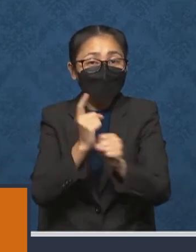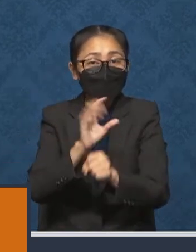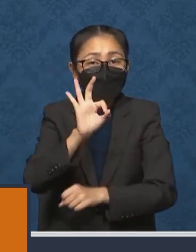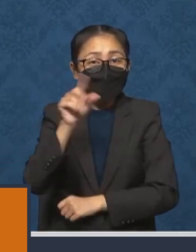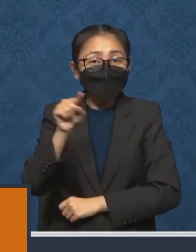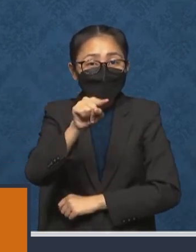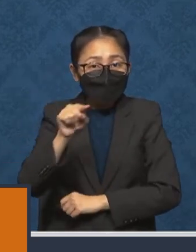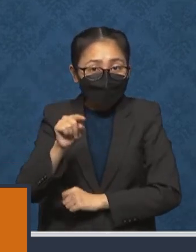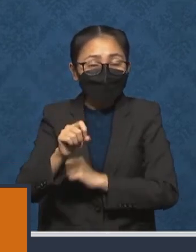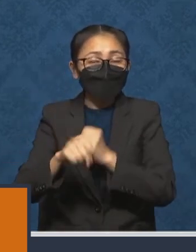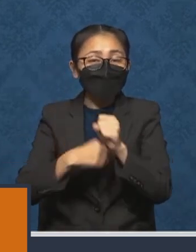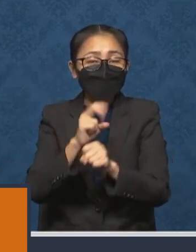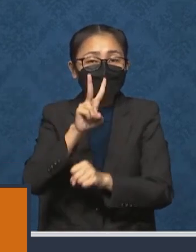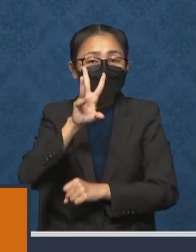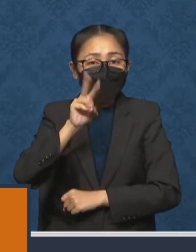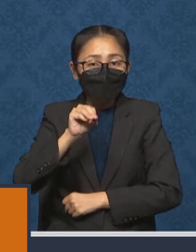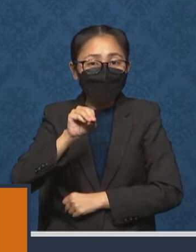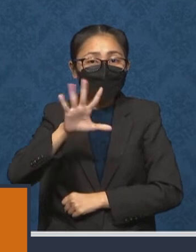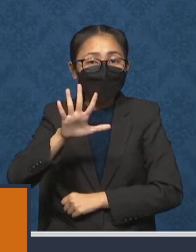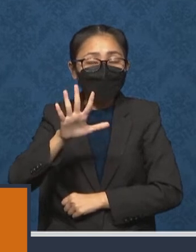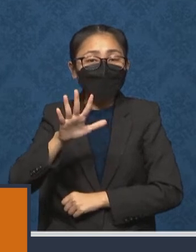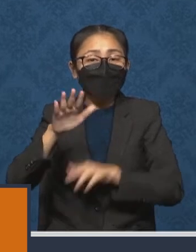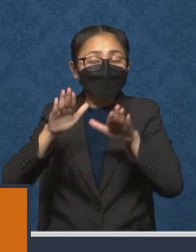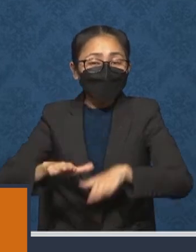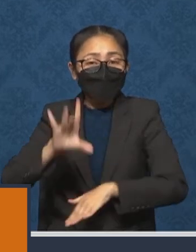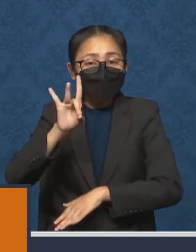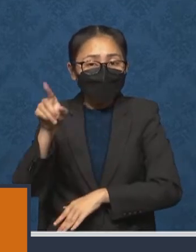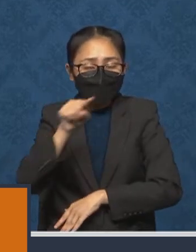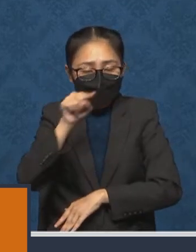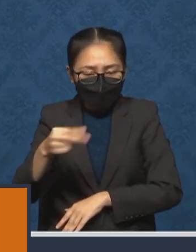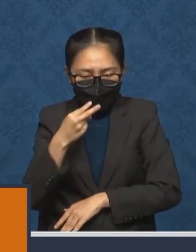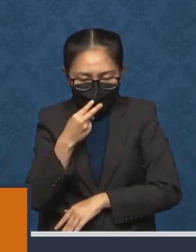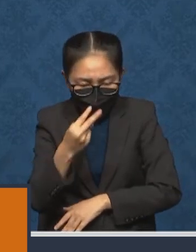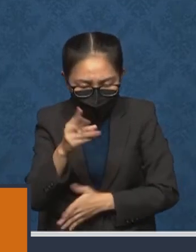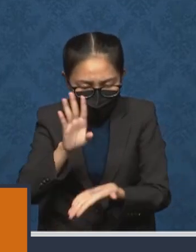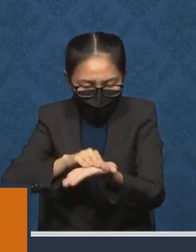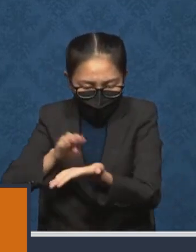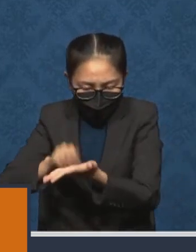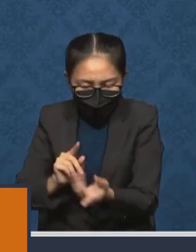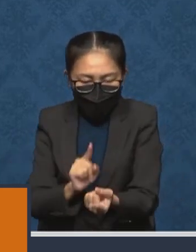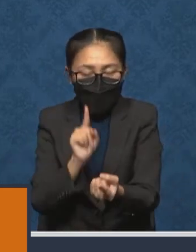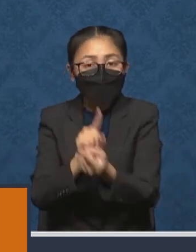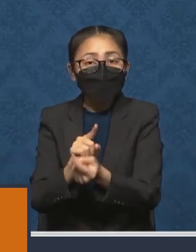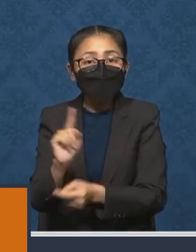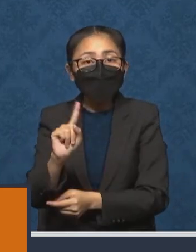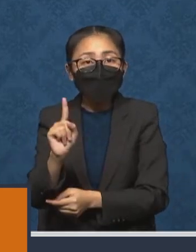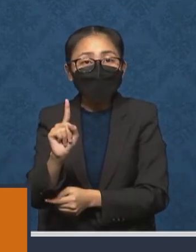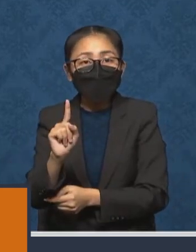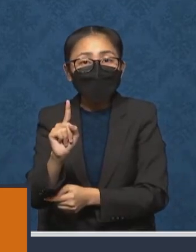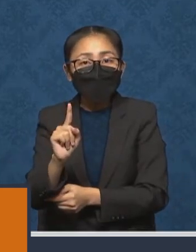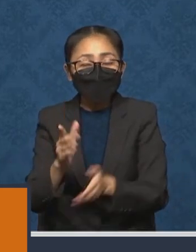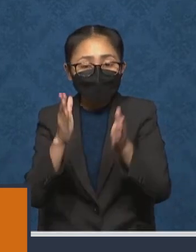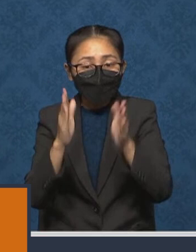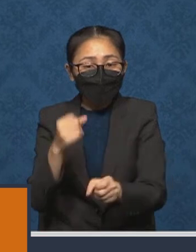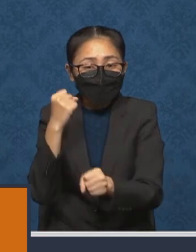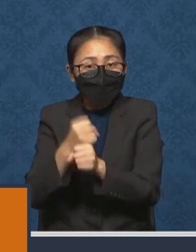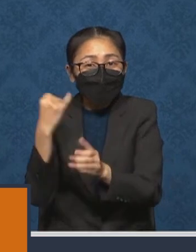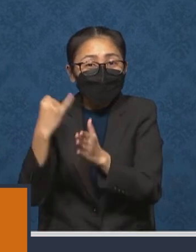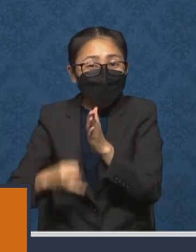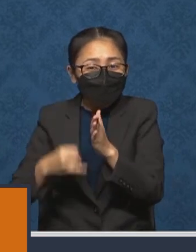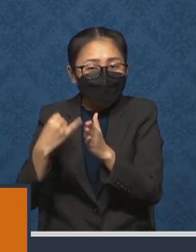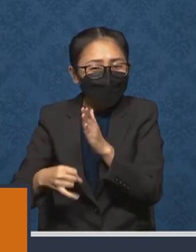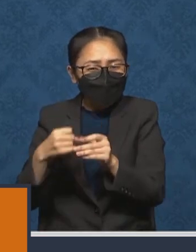65ต้องไม่เกิน 8%เมื่อไปดูอัตราการกระทำผิดซ้ำของกรมราชทัณฑ์กับพบว่ามีอัตราผู้กระทำผิดซ้ำภายใน